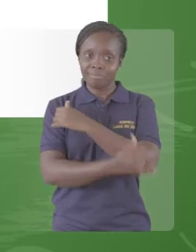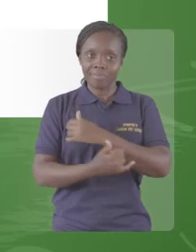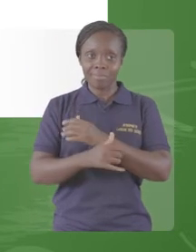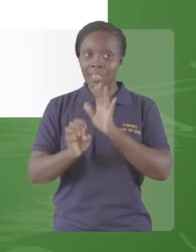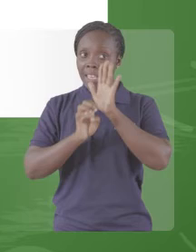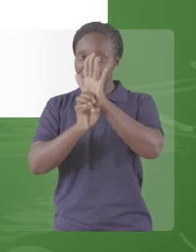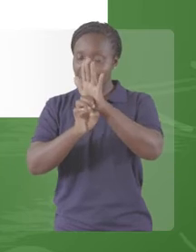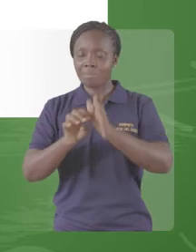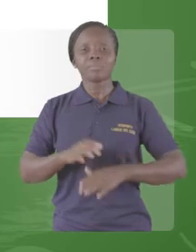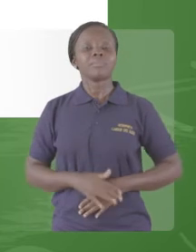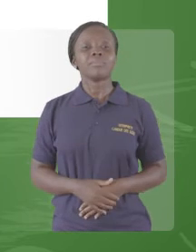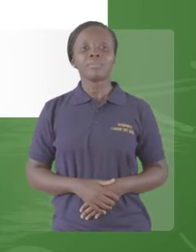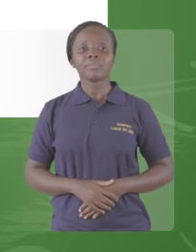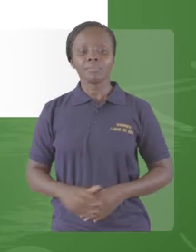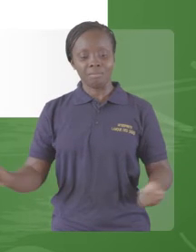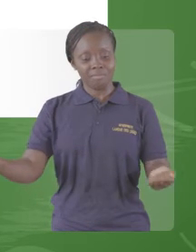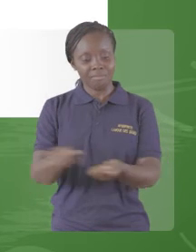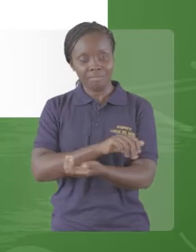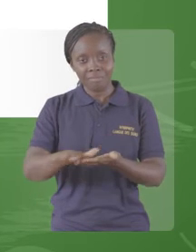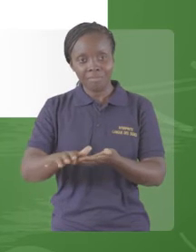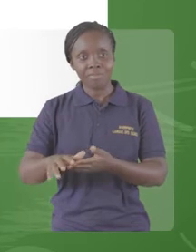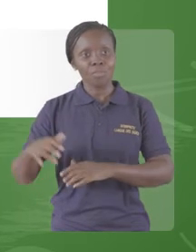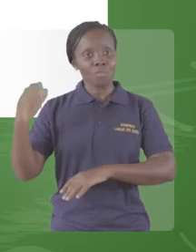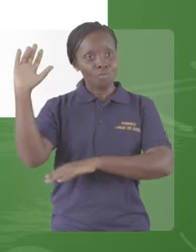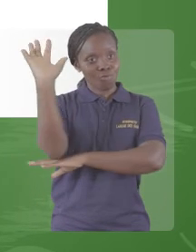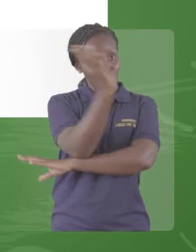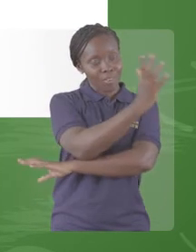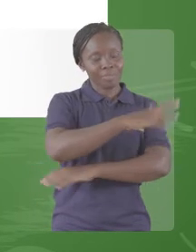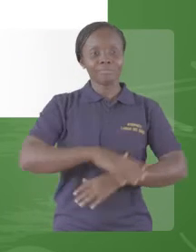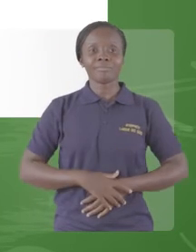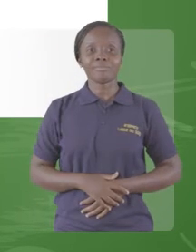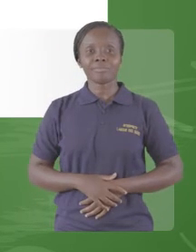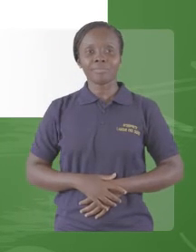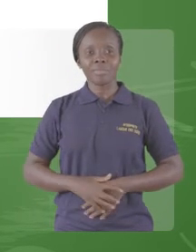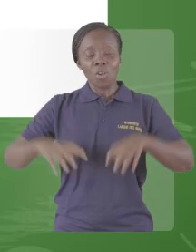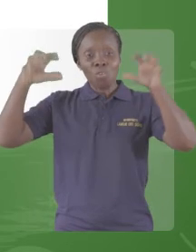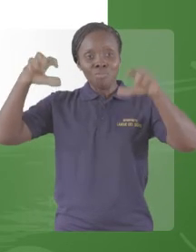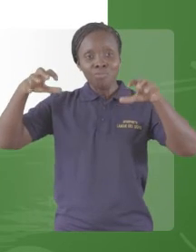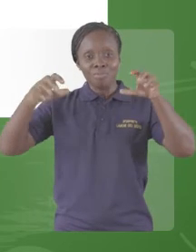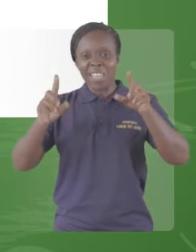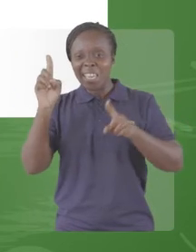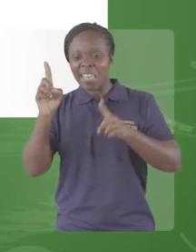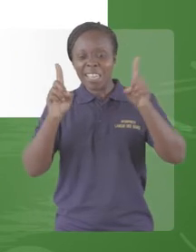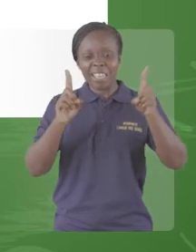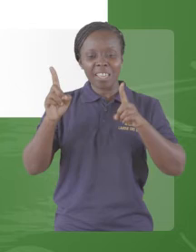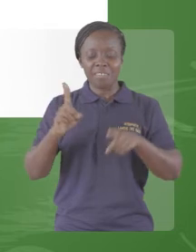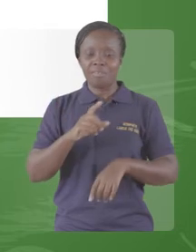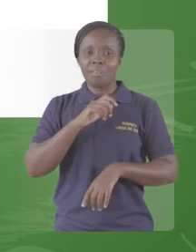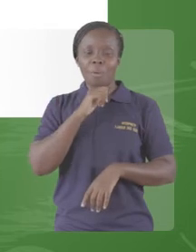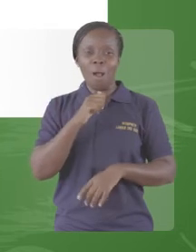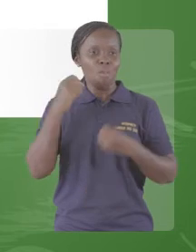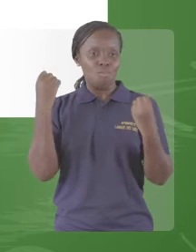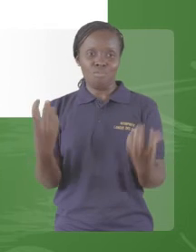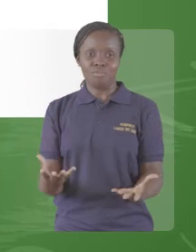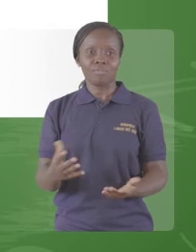savoir la destruction de la forêt, la rareté des pluies, l'avancée